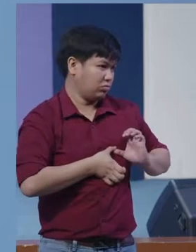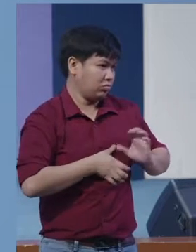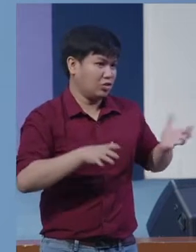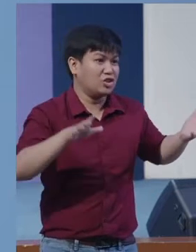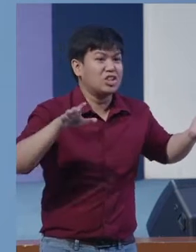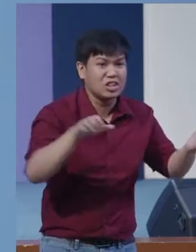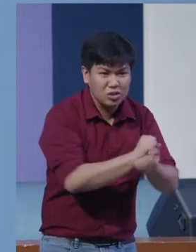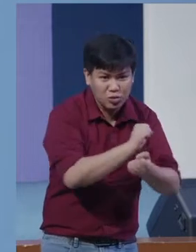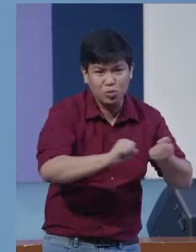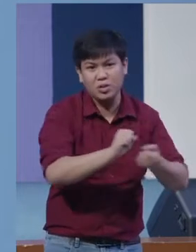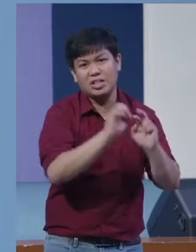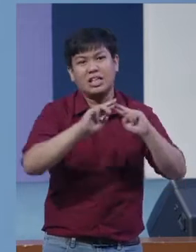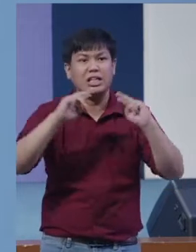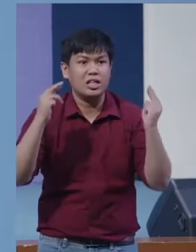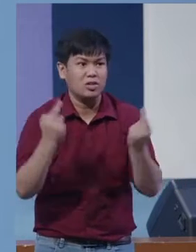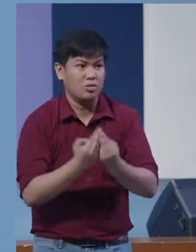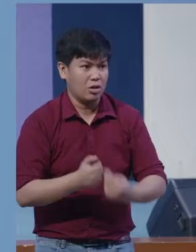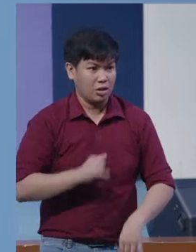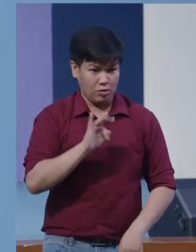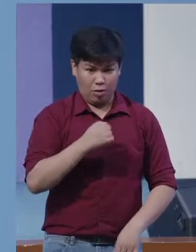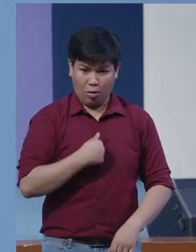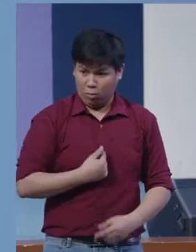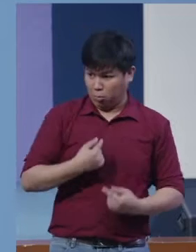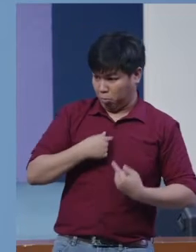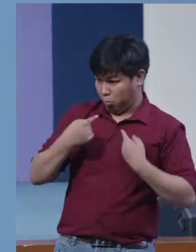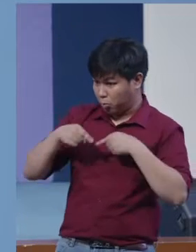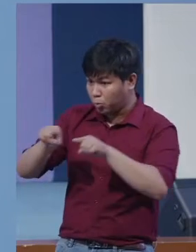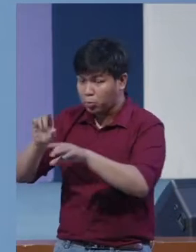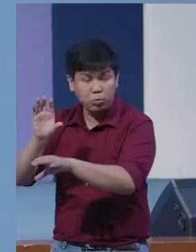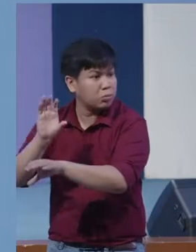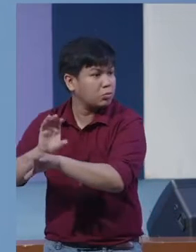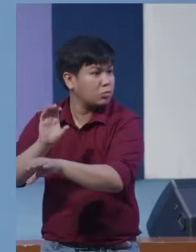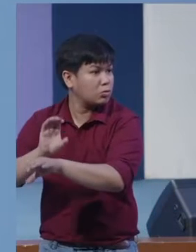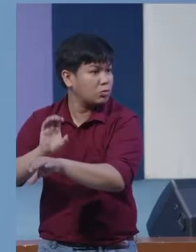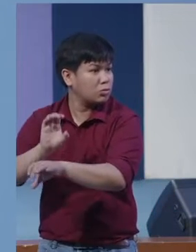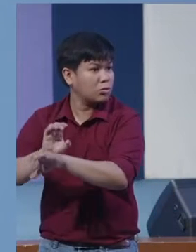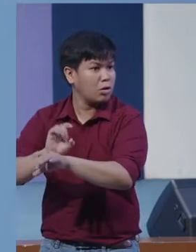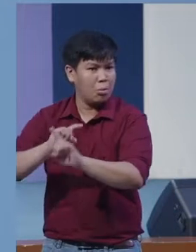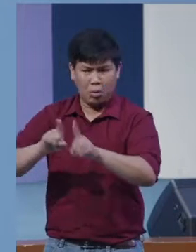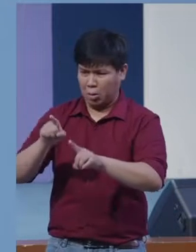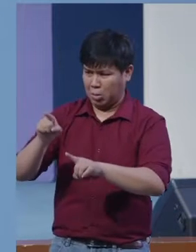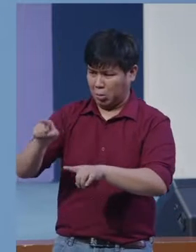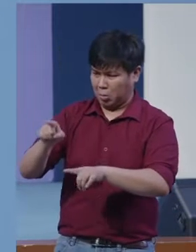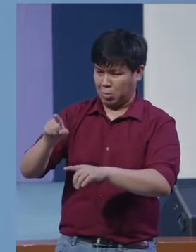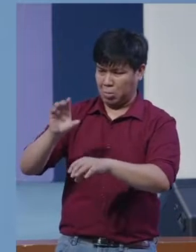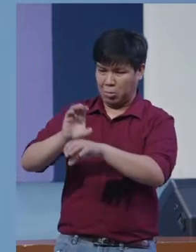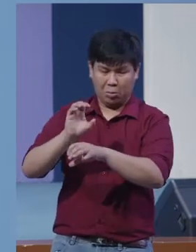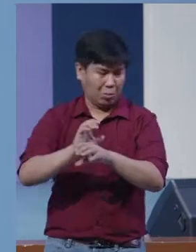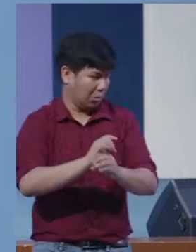nakakasira ng loob, nakakasira ng ating pananampalataya, kung minsan.